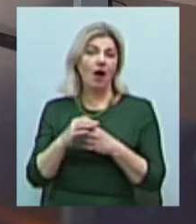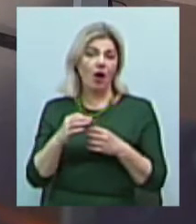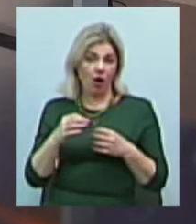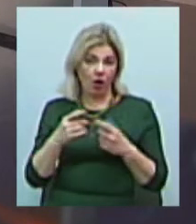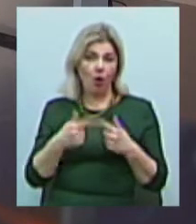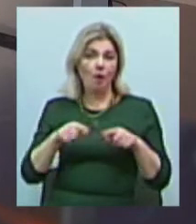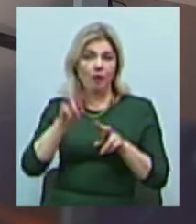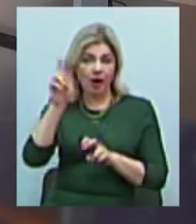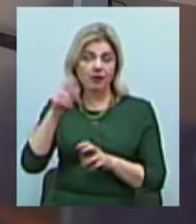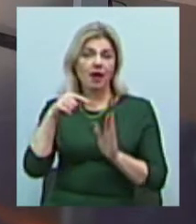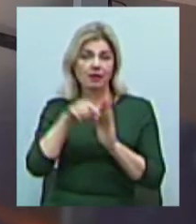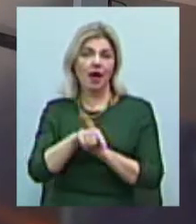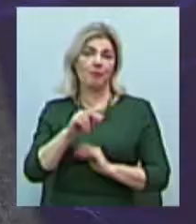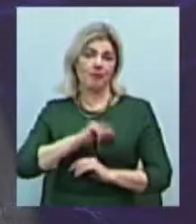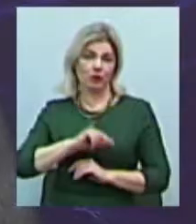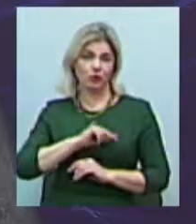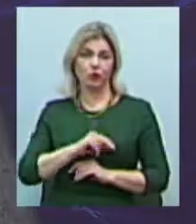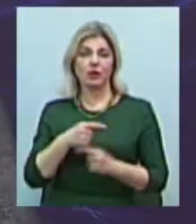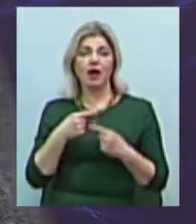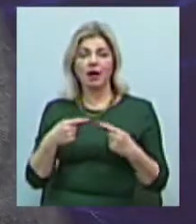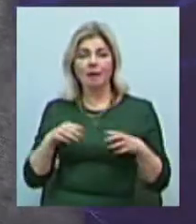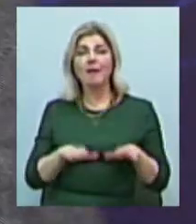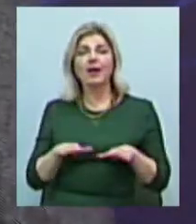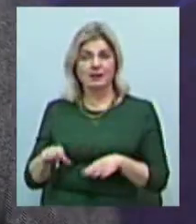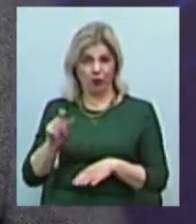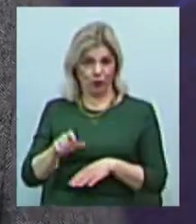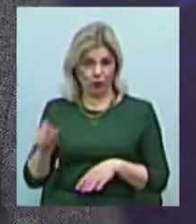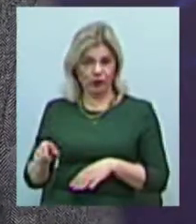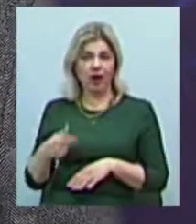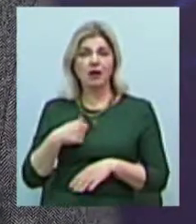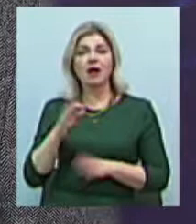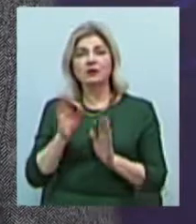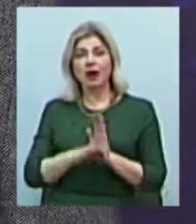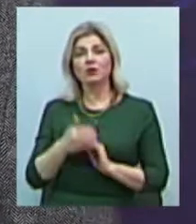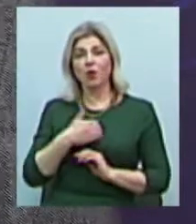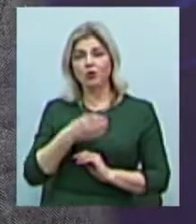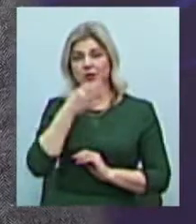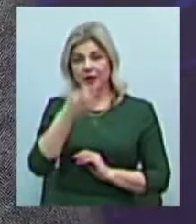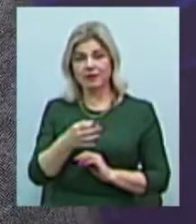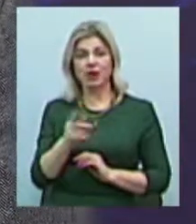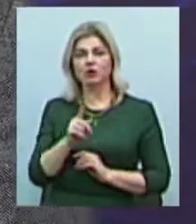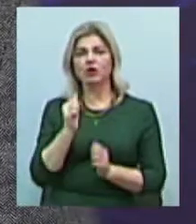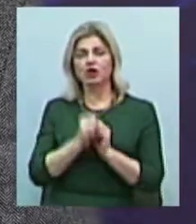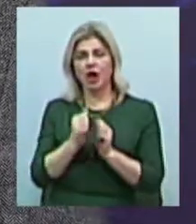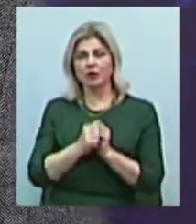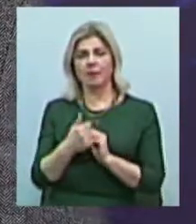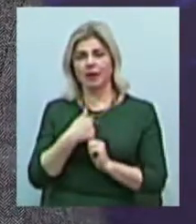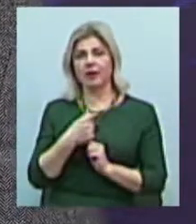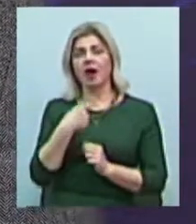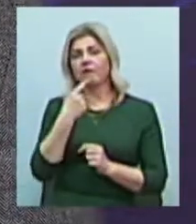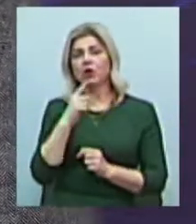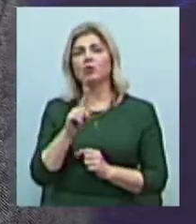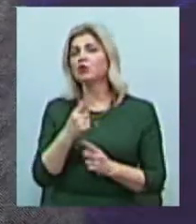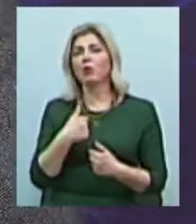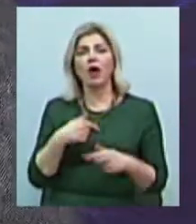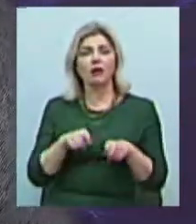працюють місцеві, так би мовити, старожили. Я хочу одразу відповісти на питання, бо дуже часто закидують мені, чому я так люблю західні компанії, чому